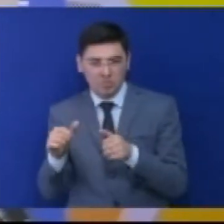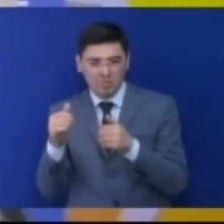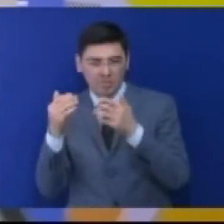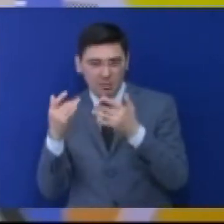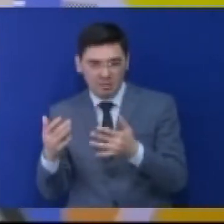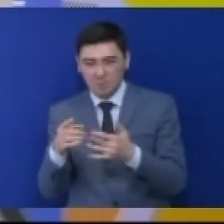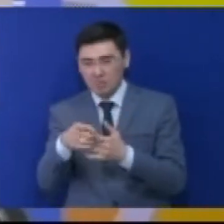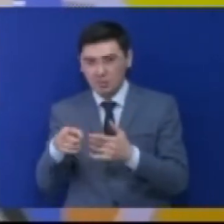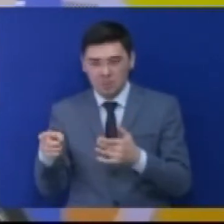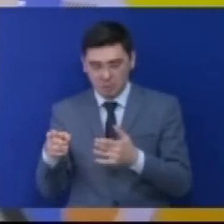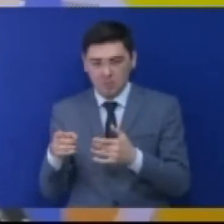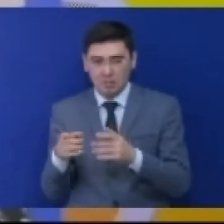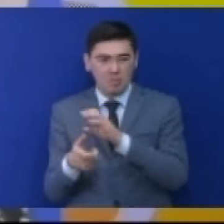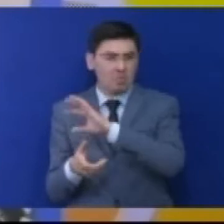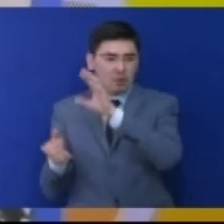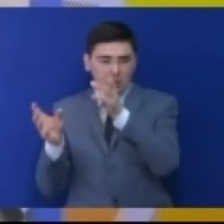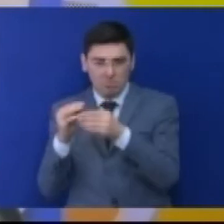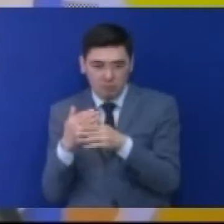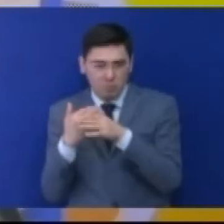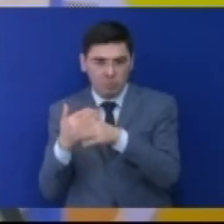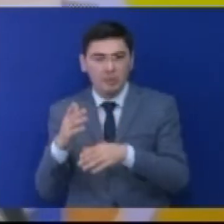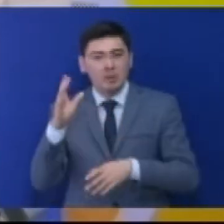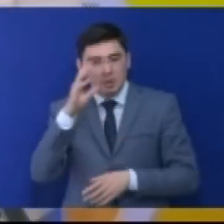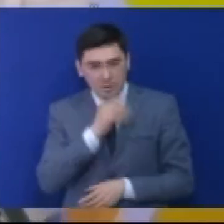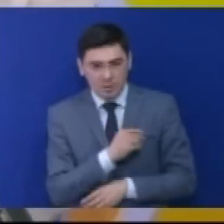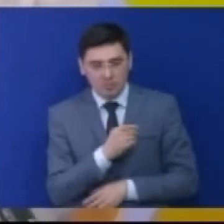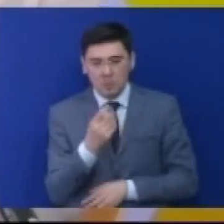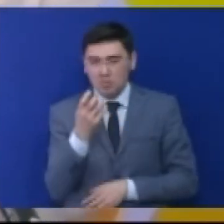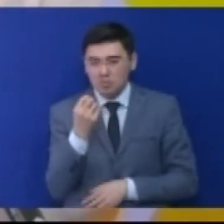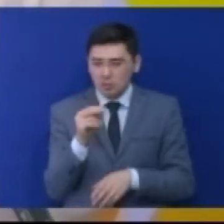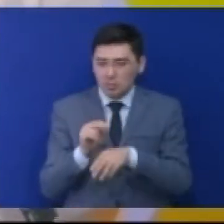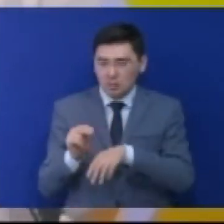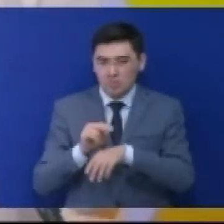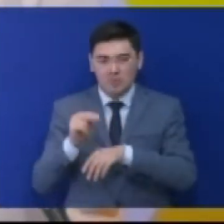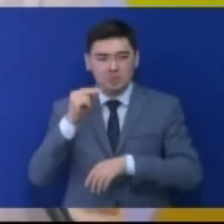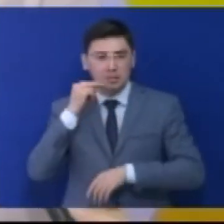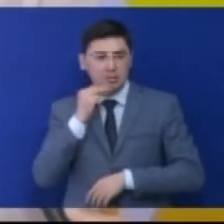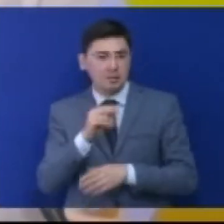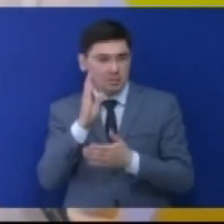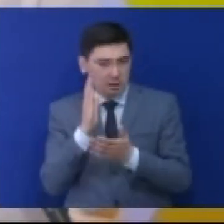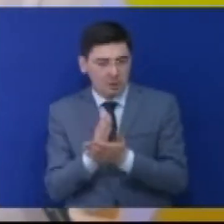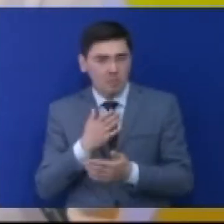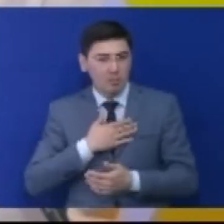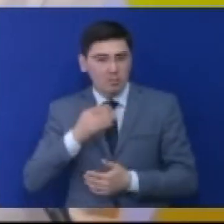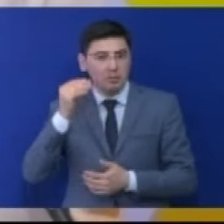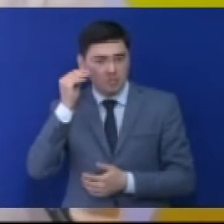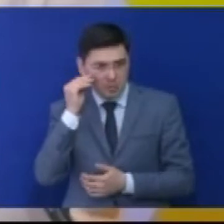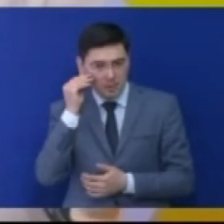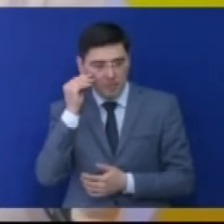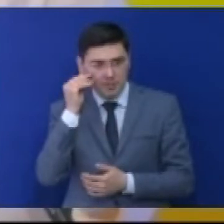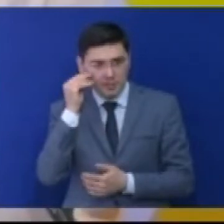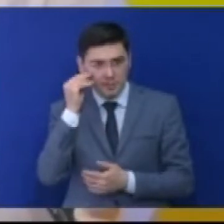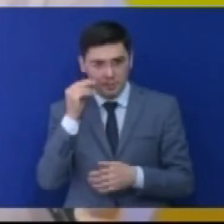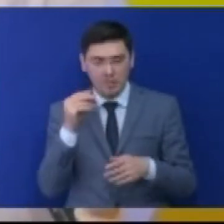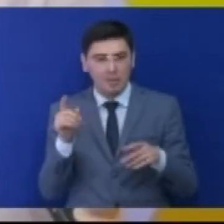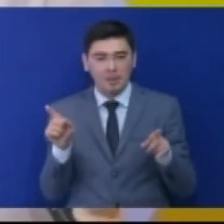оказана комплексная помощь. Во-вторых, само качество обучения, с моей точки зрения,